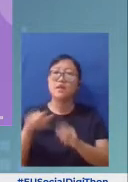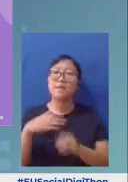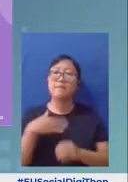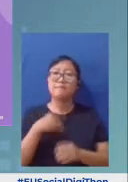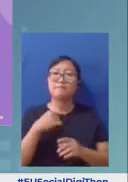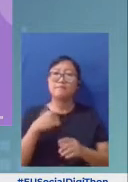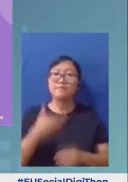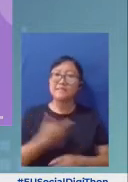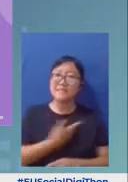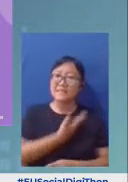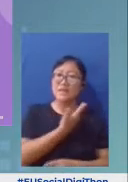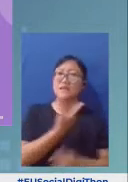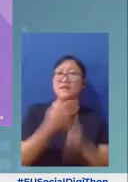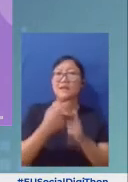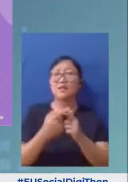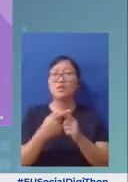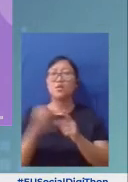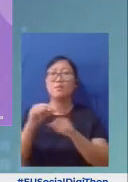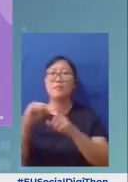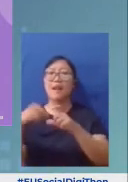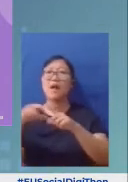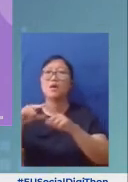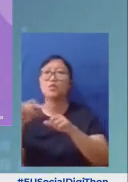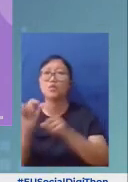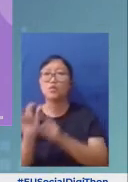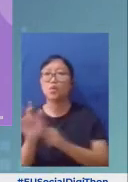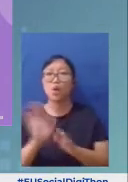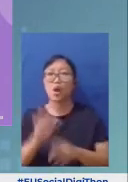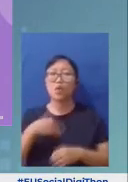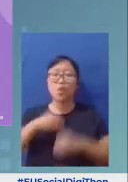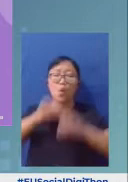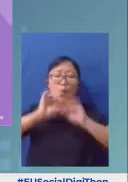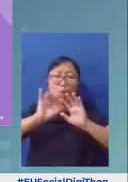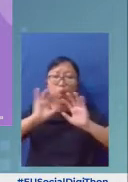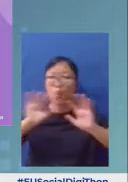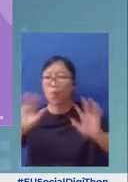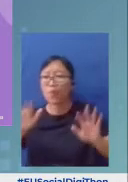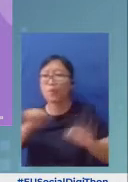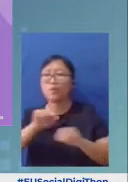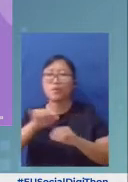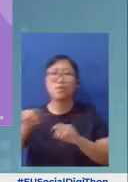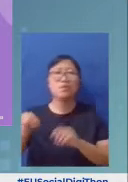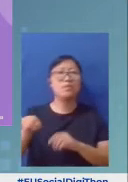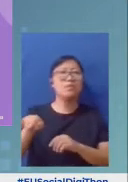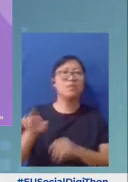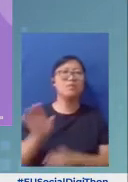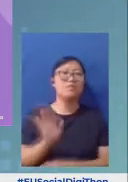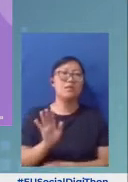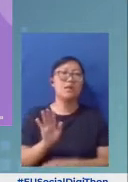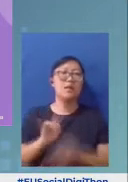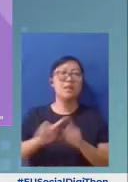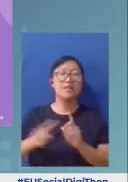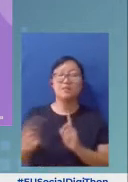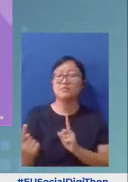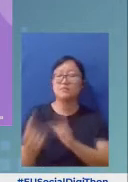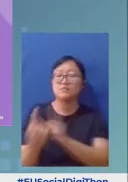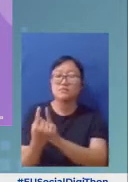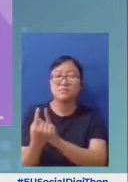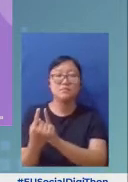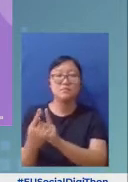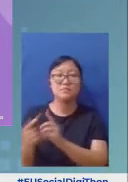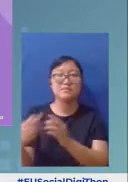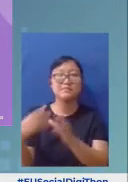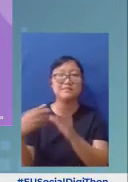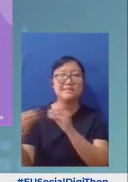bukan diumumkan langsung ya ke sekolah, tapi memang bicara secara personal. Kemudian bantu siswa tersebut bicara dengan